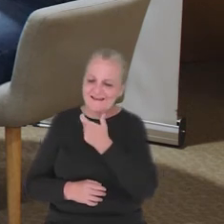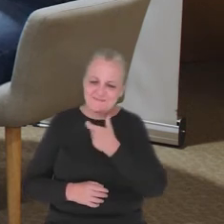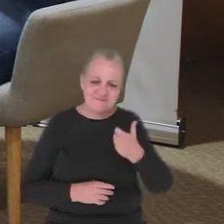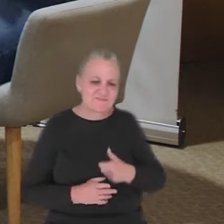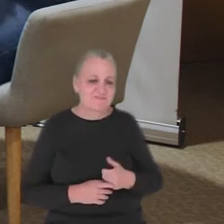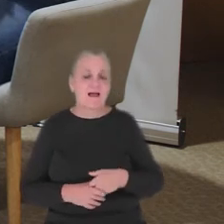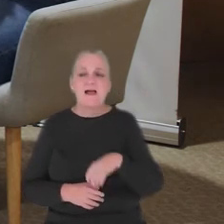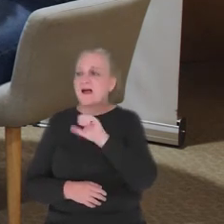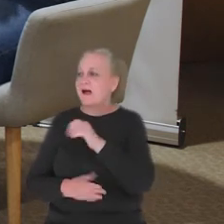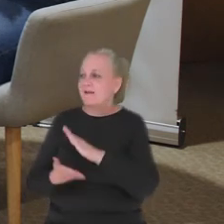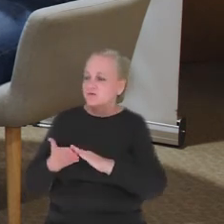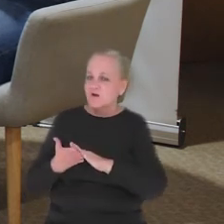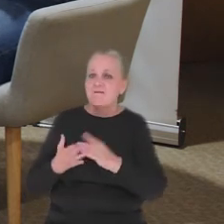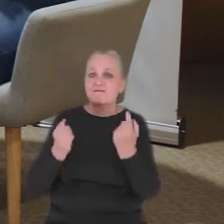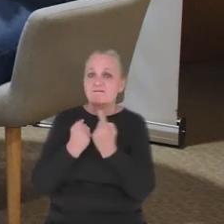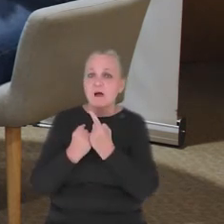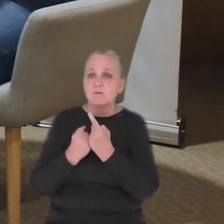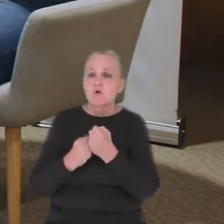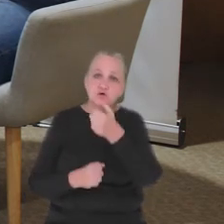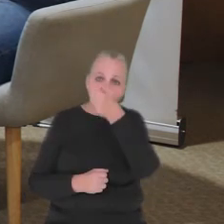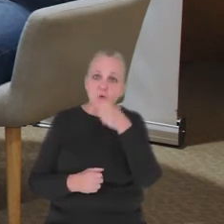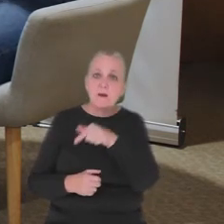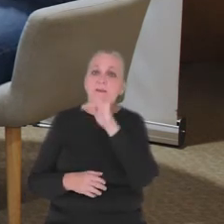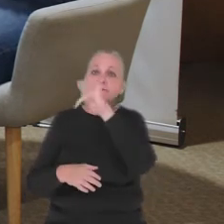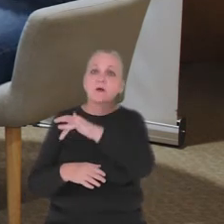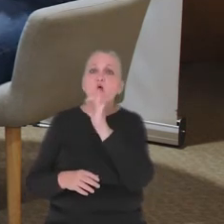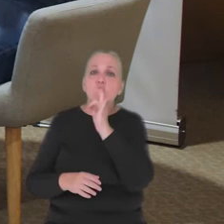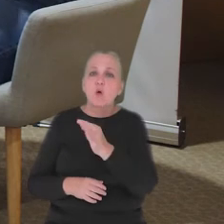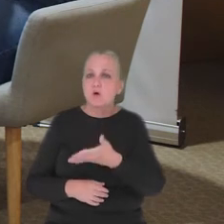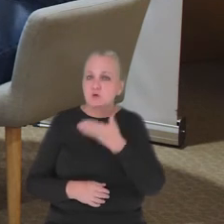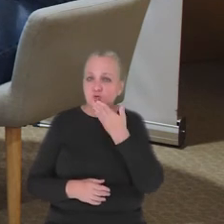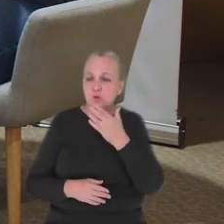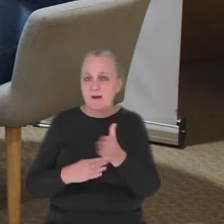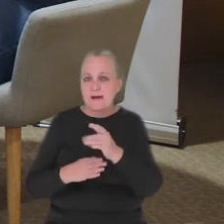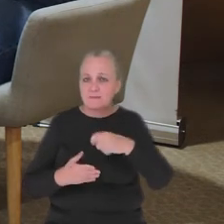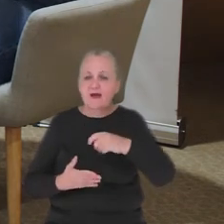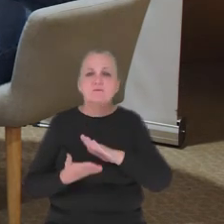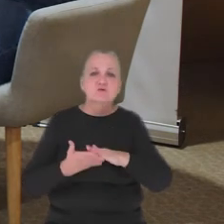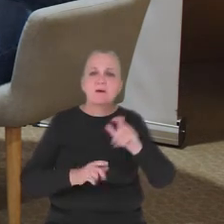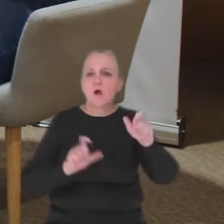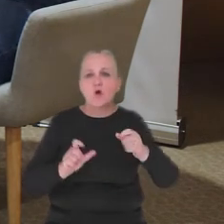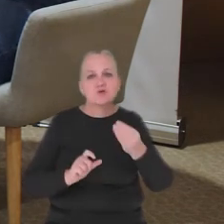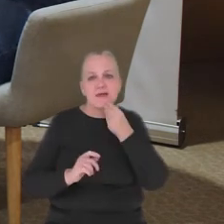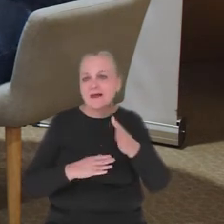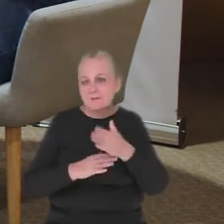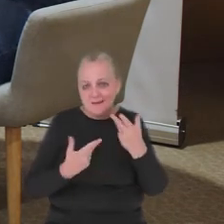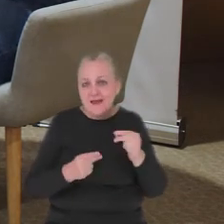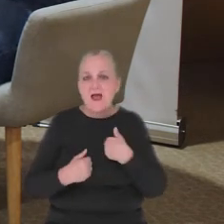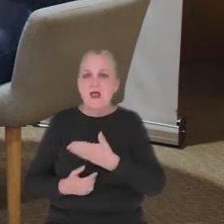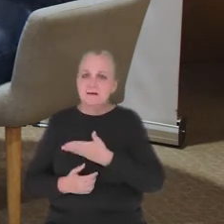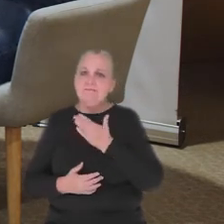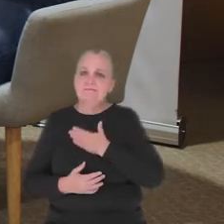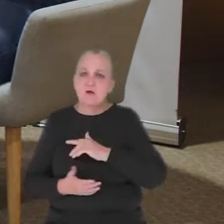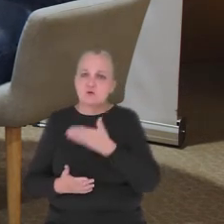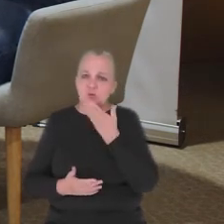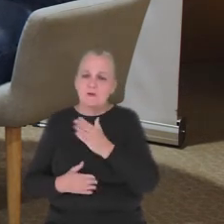A nie, przepraszam, Huta Szkła, gdzie mają dobrą zupę rybną. Także przepraszam wszystkich, którzy nie jedzą ryb, ale ona jest jednak dobra. Mają też